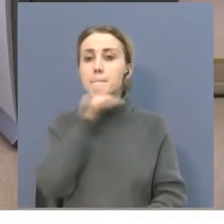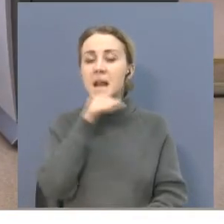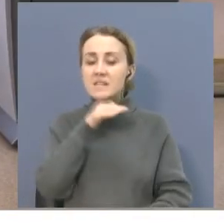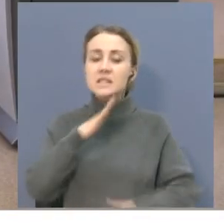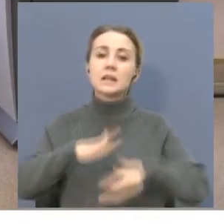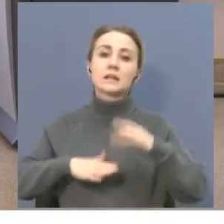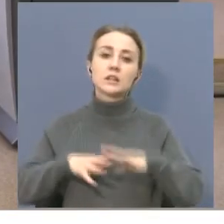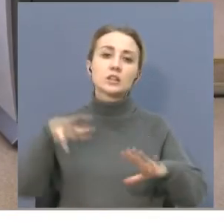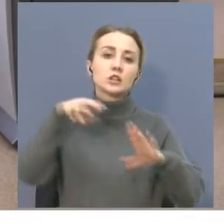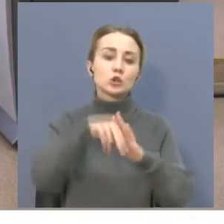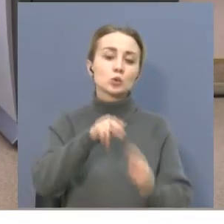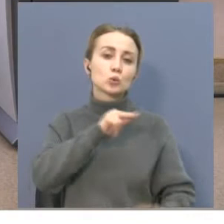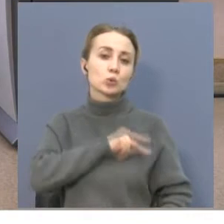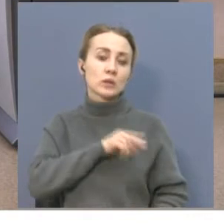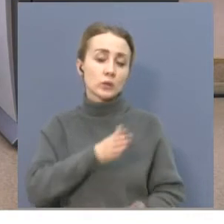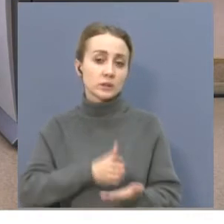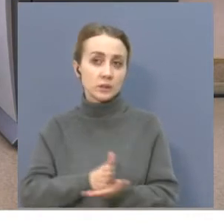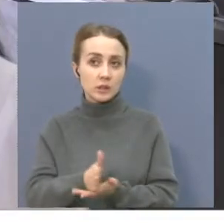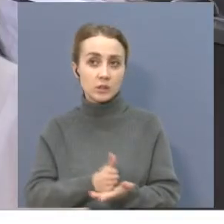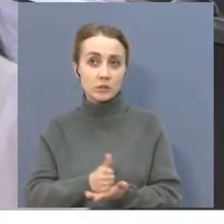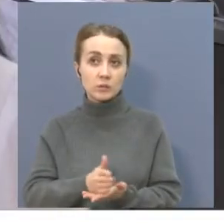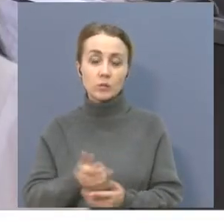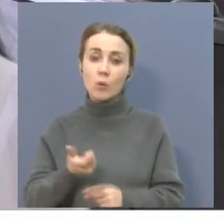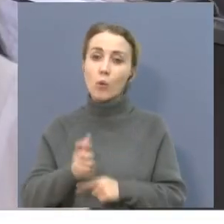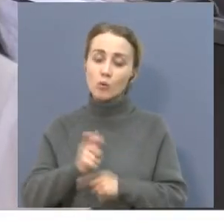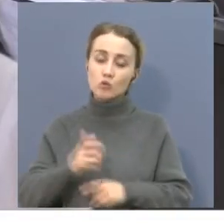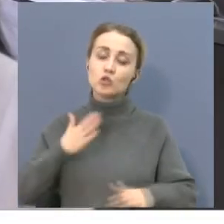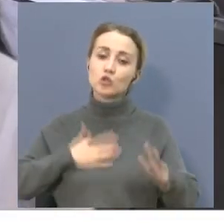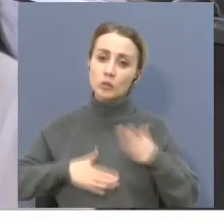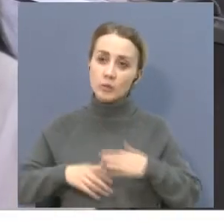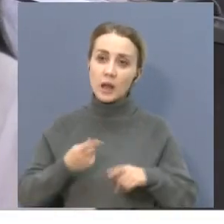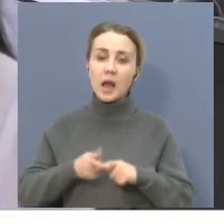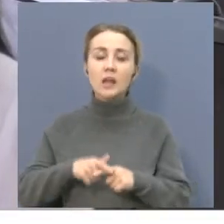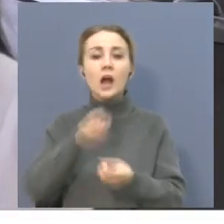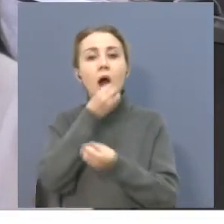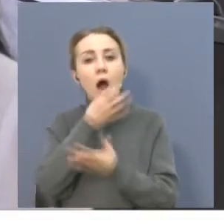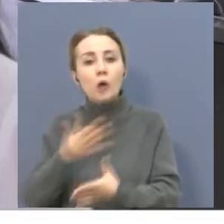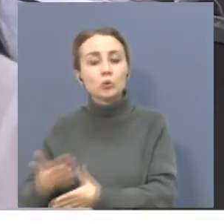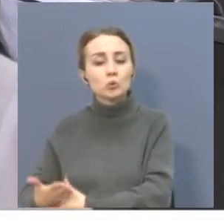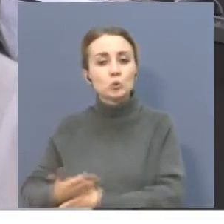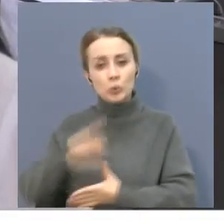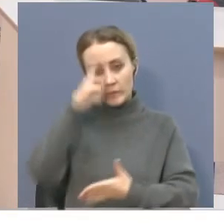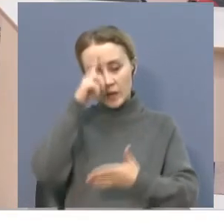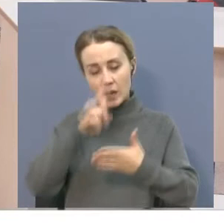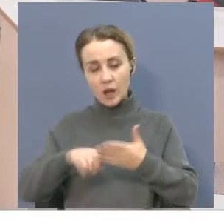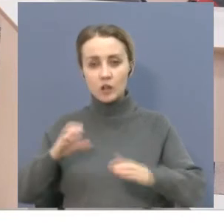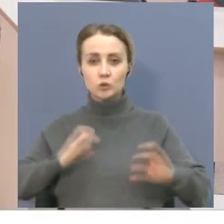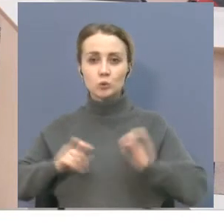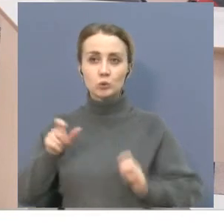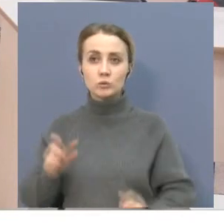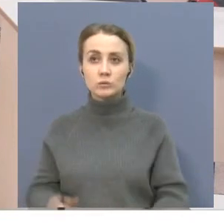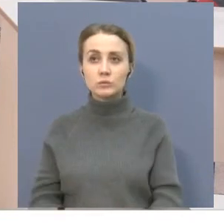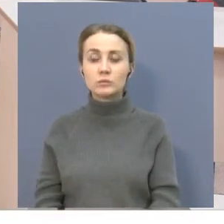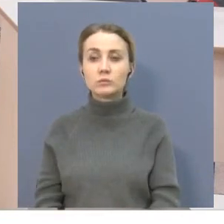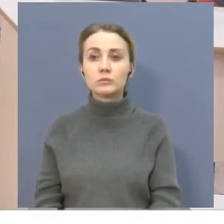жаңалыққа қуанған 4000 студенттің бірі. Қасиет қазір Нұрбала балабақшасында өндірістік тәжірибеден өтіп жатыр. Бұл практика